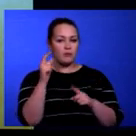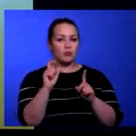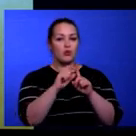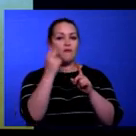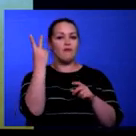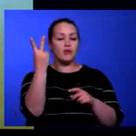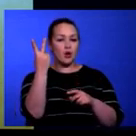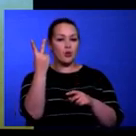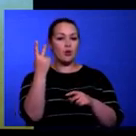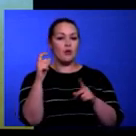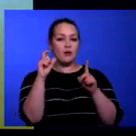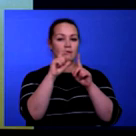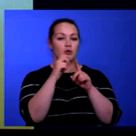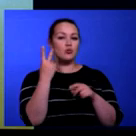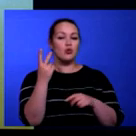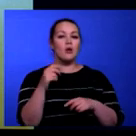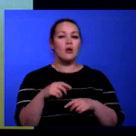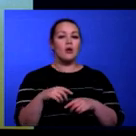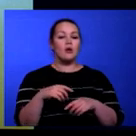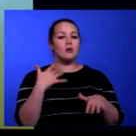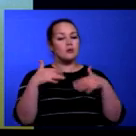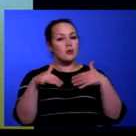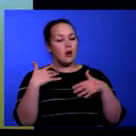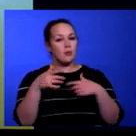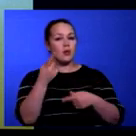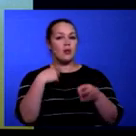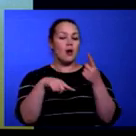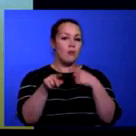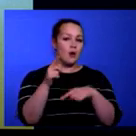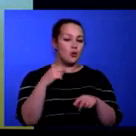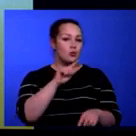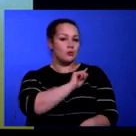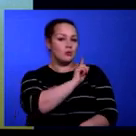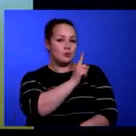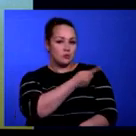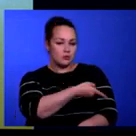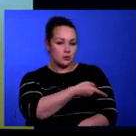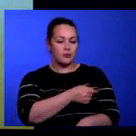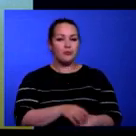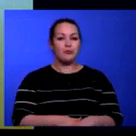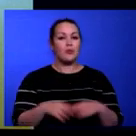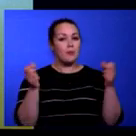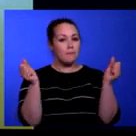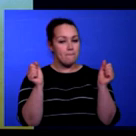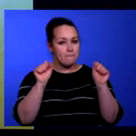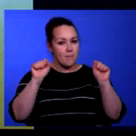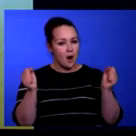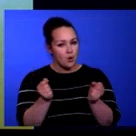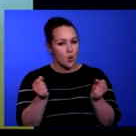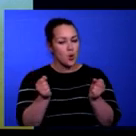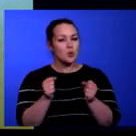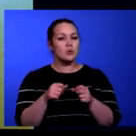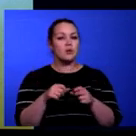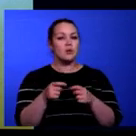2 ко второму слабый наоборот сильный мороз наоборот